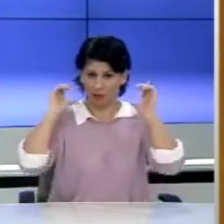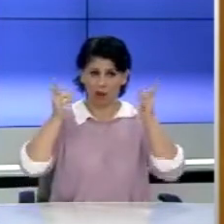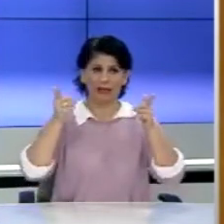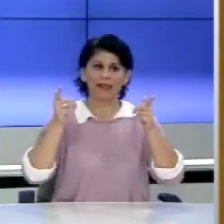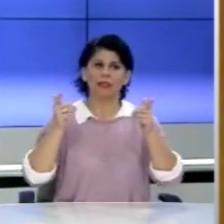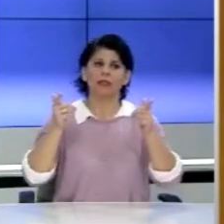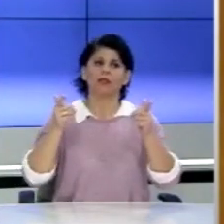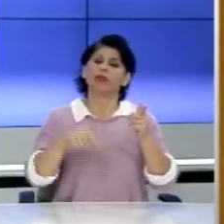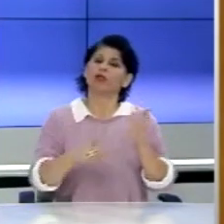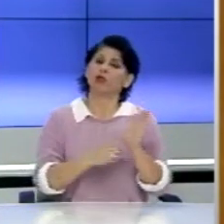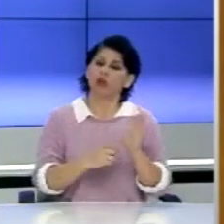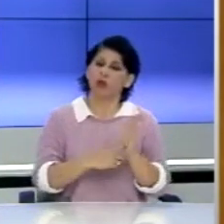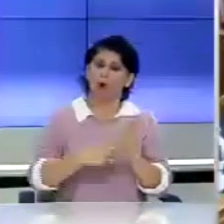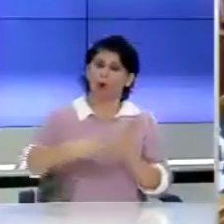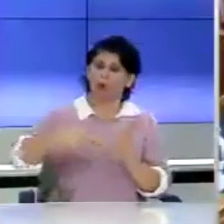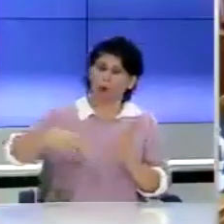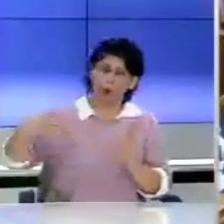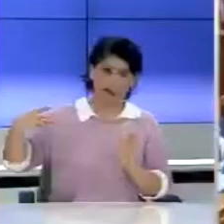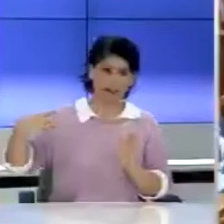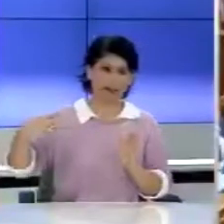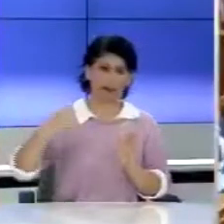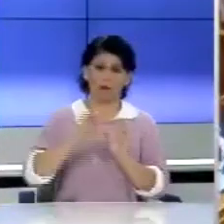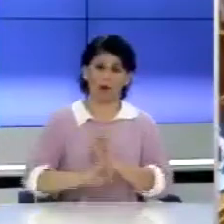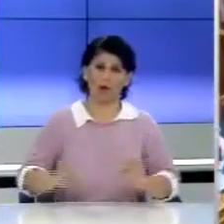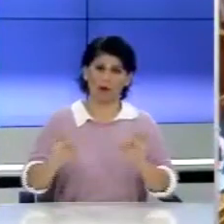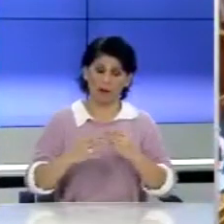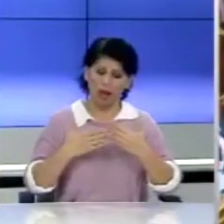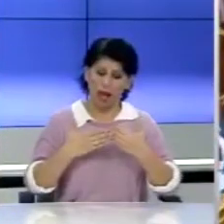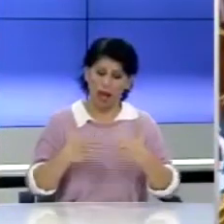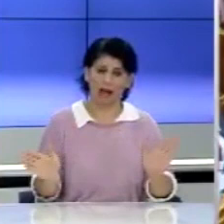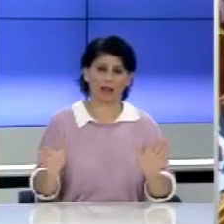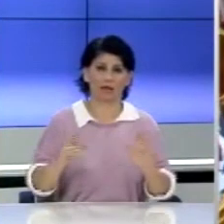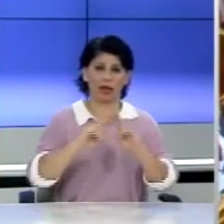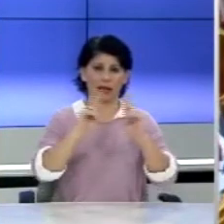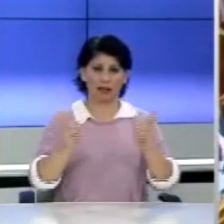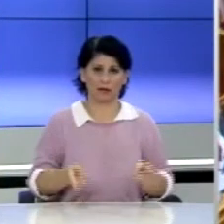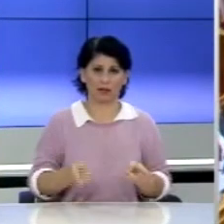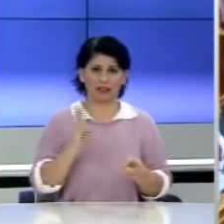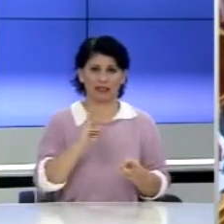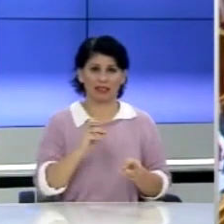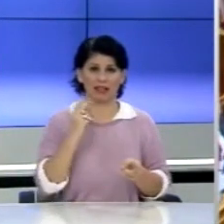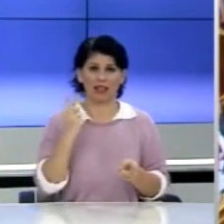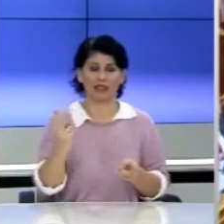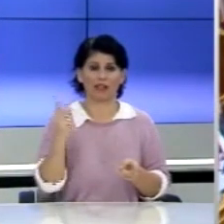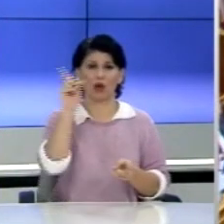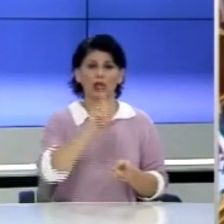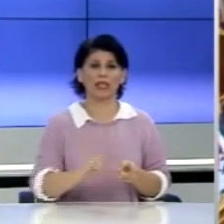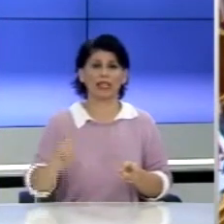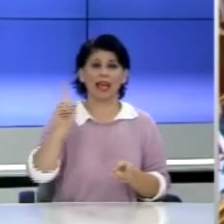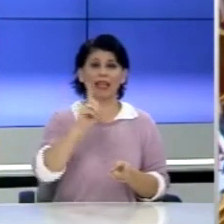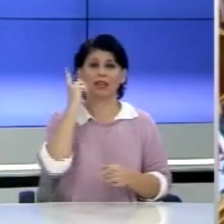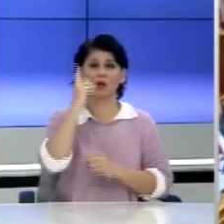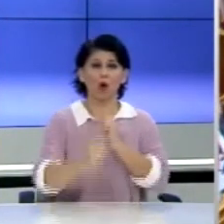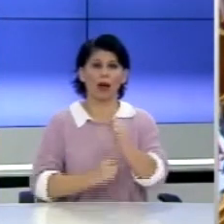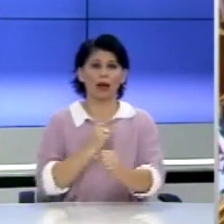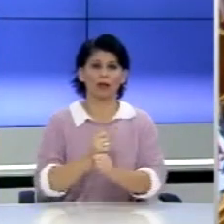Δημοκρατίας πάνω στον νόμο του ΣΥΡΙΖΑ, η οποία προβλέπει άνοιγμα των καταστημάτων 32 Κυριακές το χρόνο σε μια